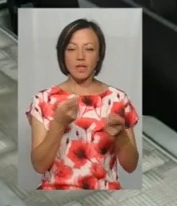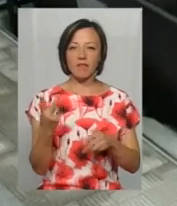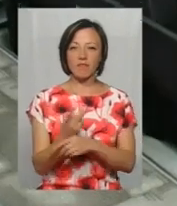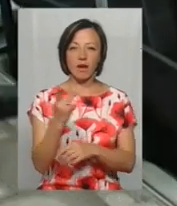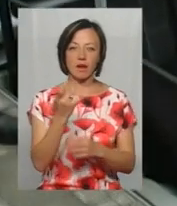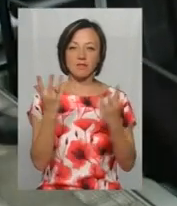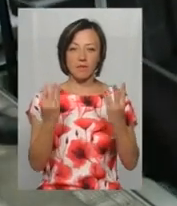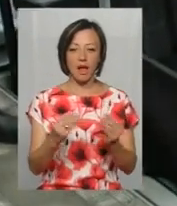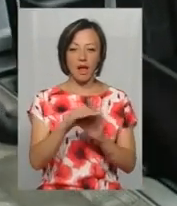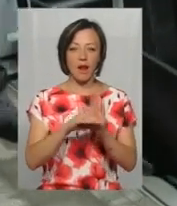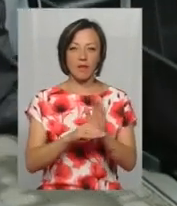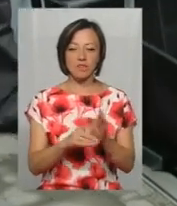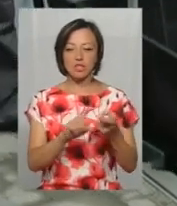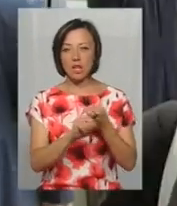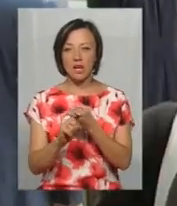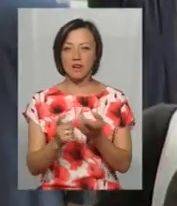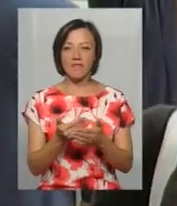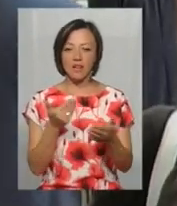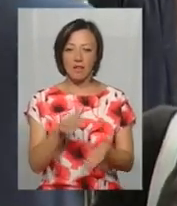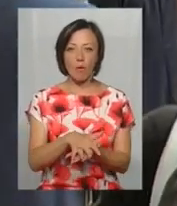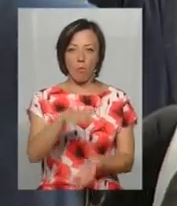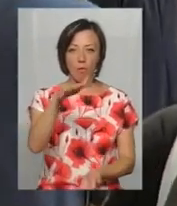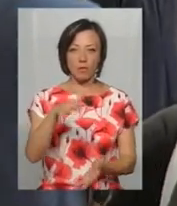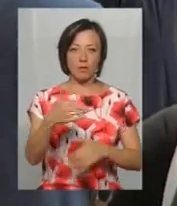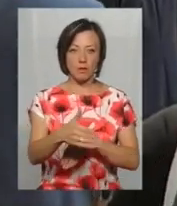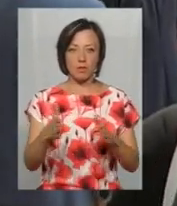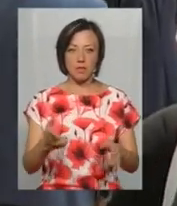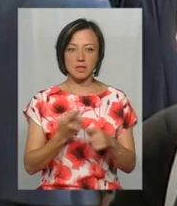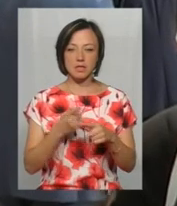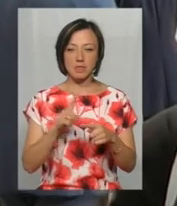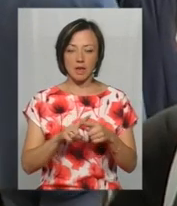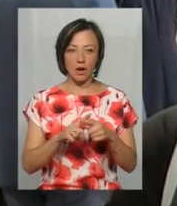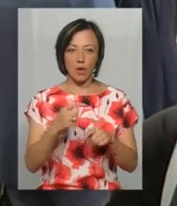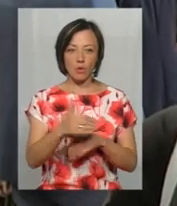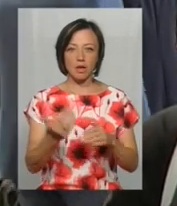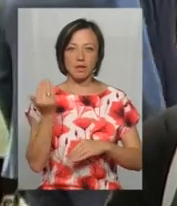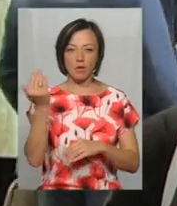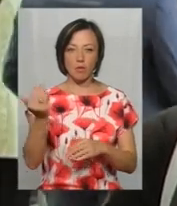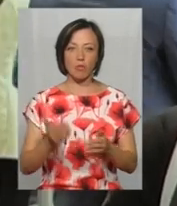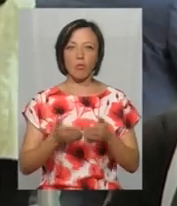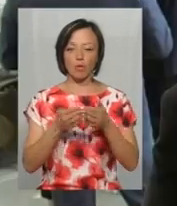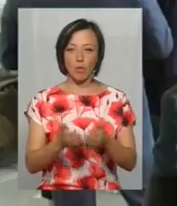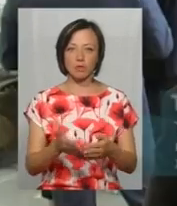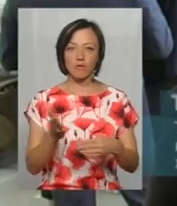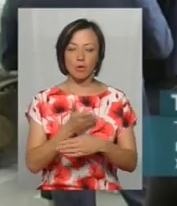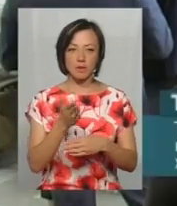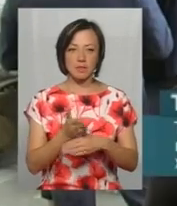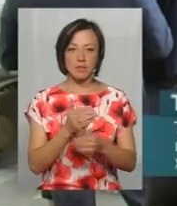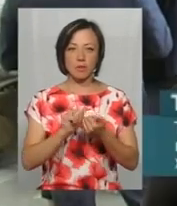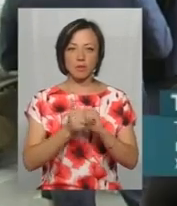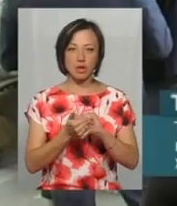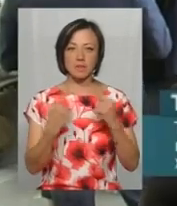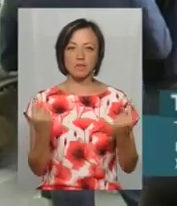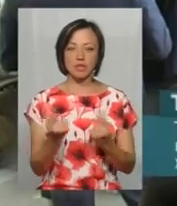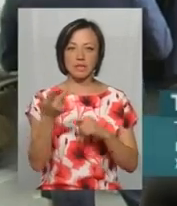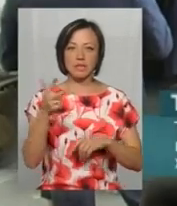графік залежатиме від наповнення баків. Це контейнери португальського виробництва. Він заміщає